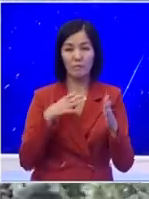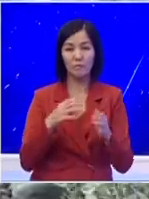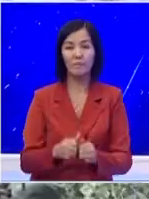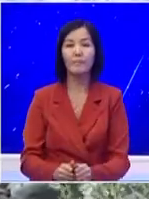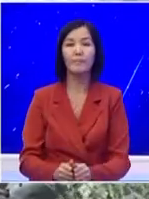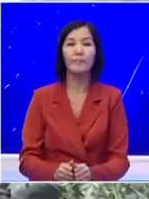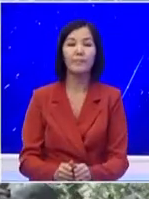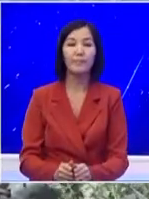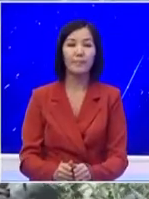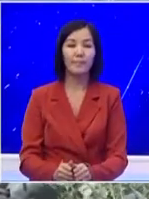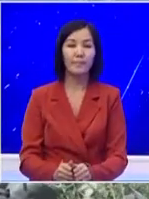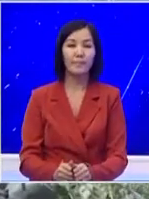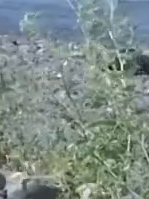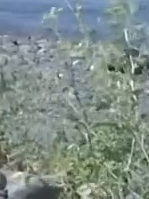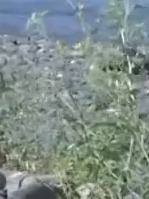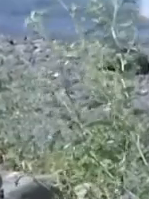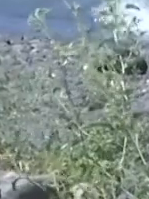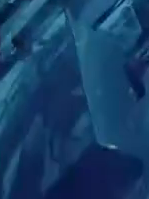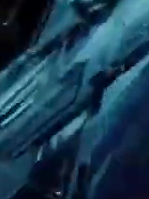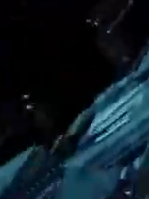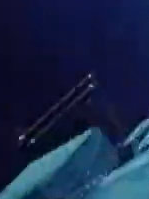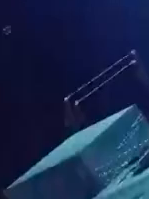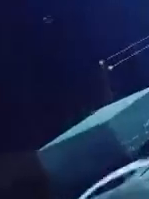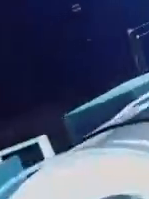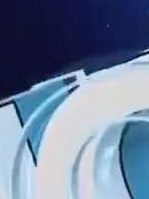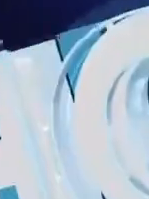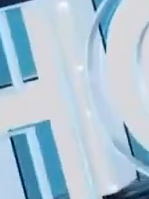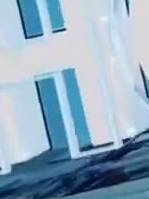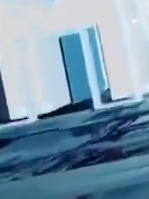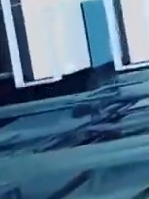Ержан Дусен, телеканал ЖТСУ, Алакольский район.